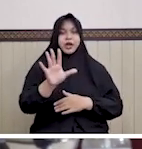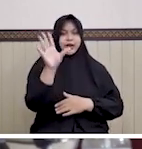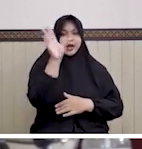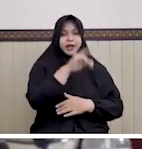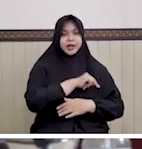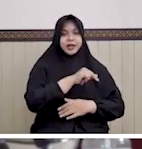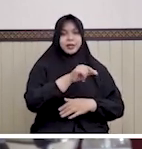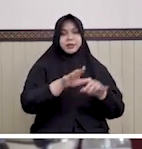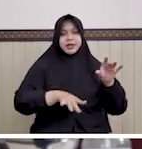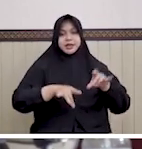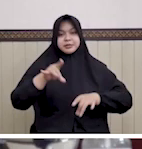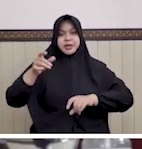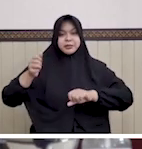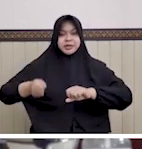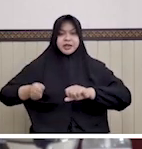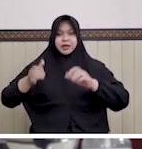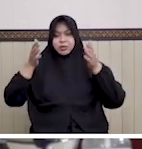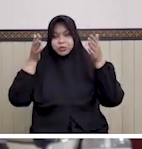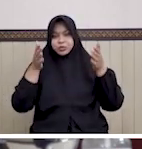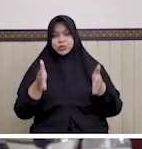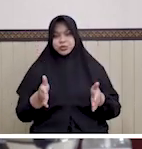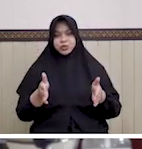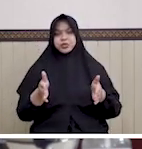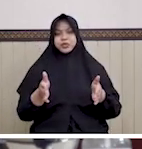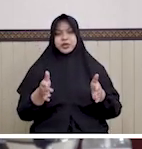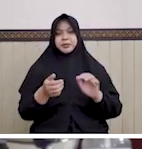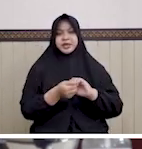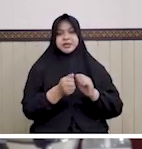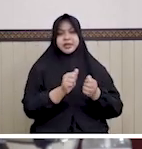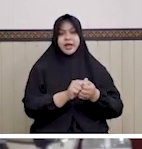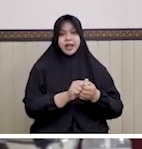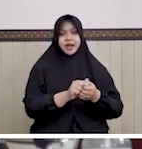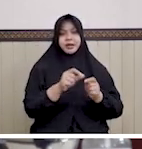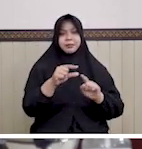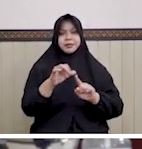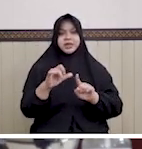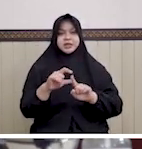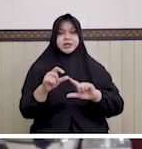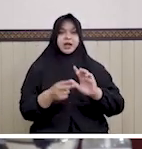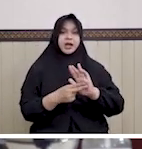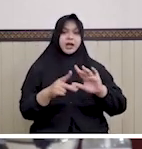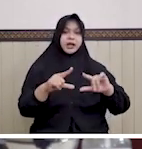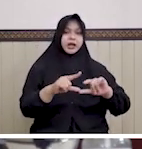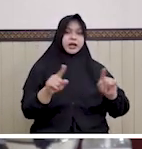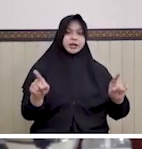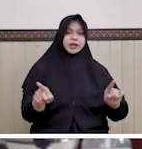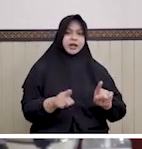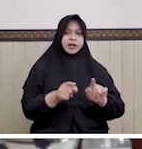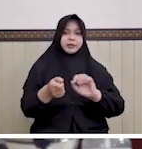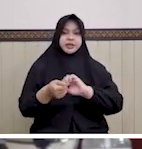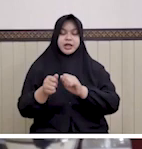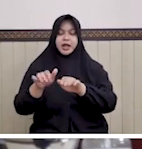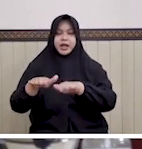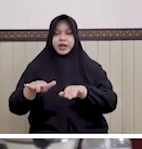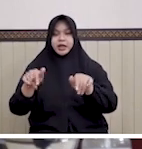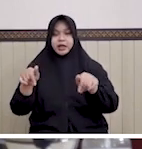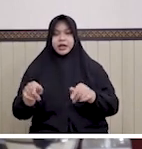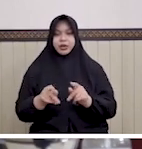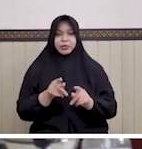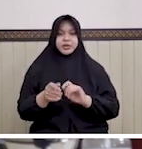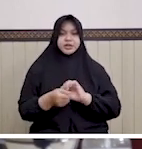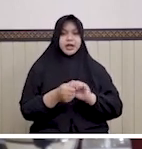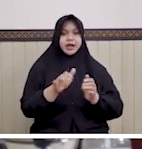hari manajemen persidangan khususnya dalam perkara pidana itu setidaknya disandingkan dengan perkara anak kalau